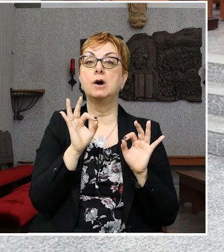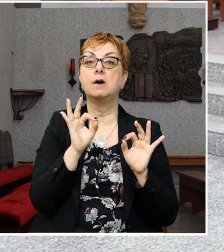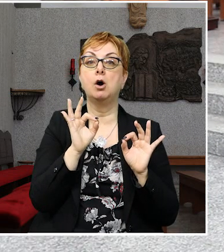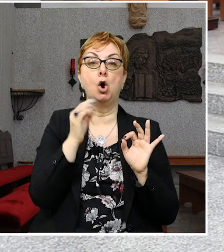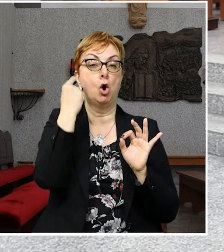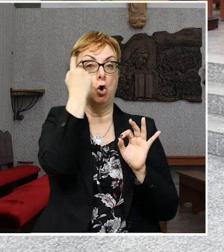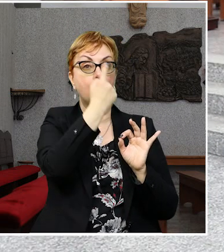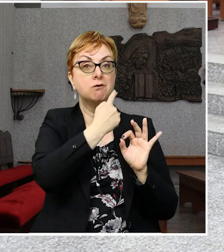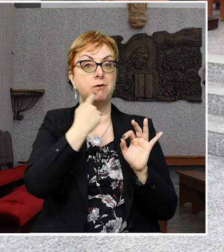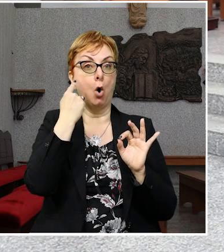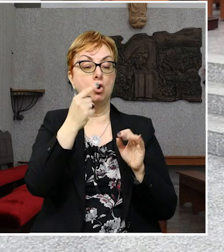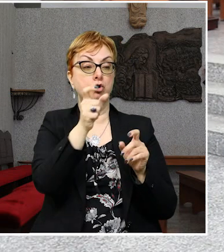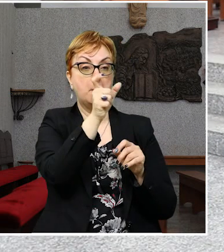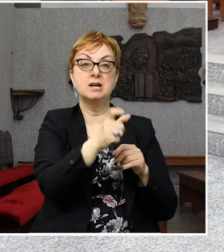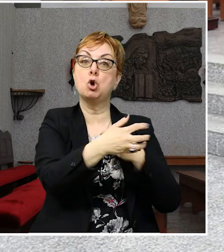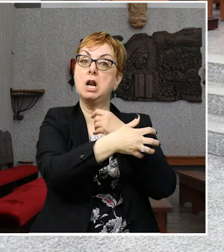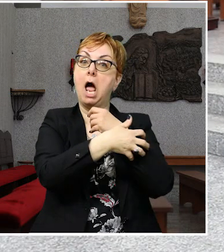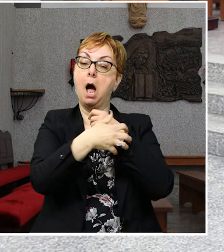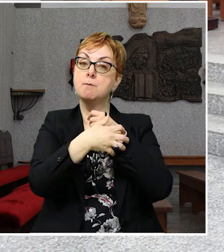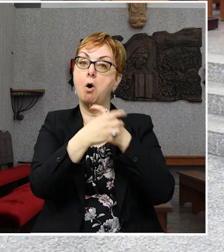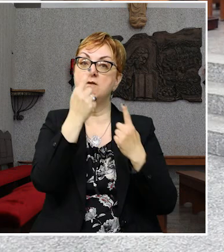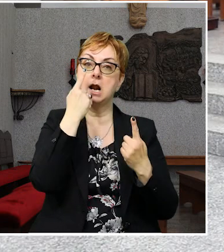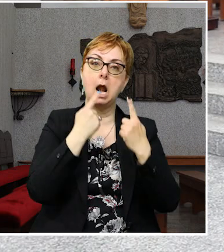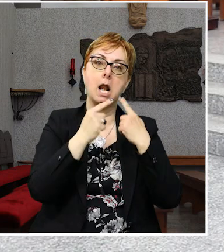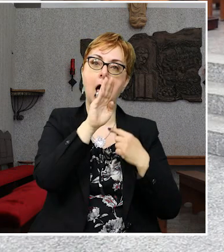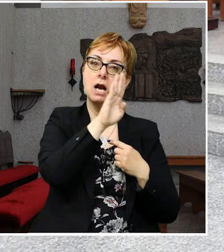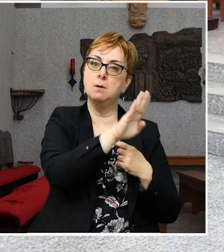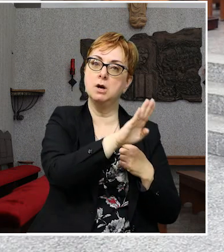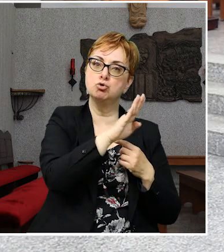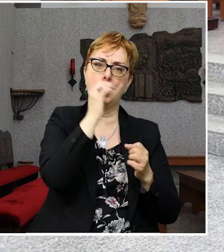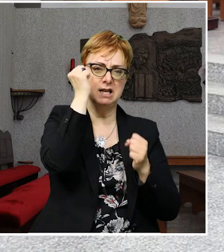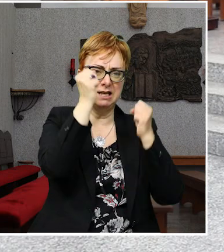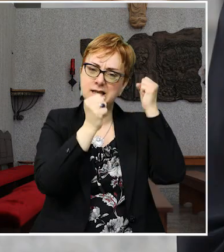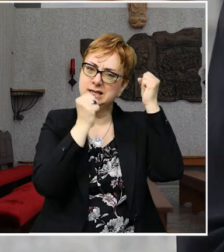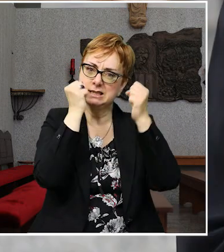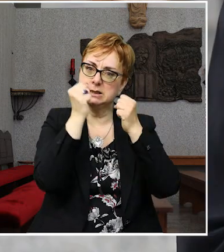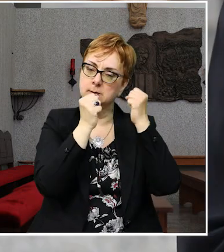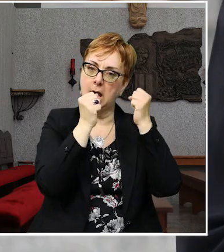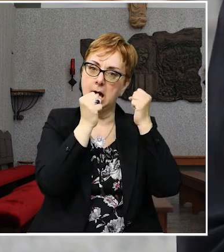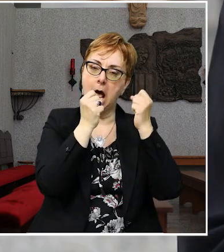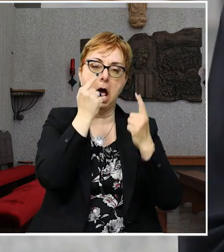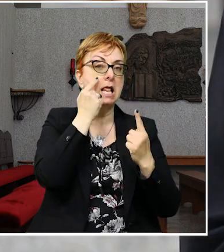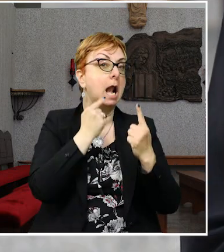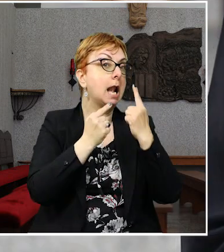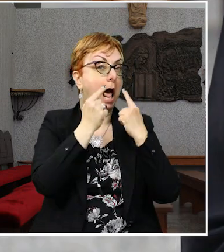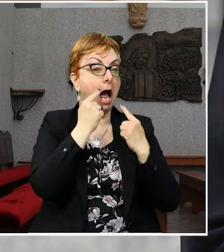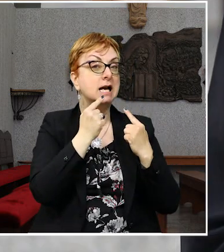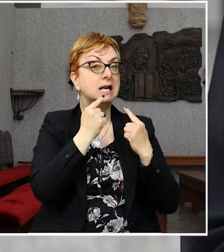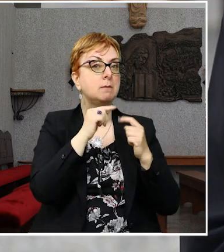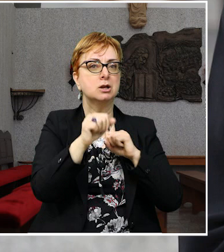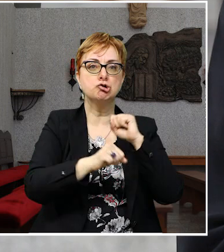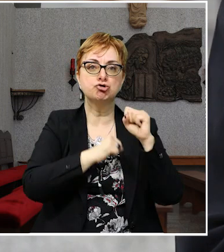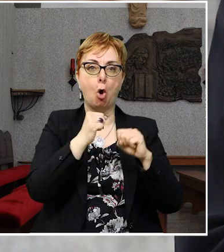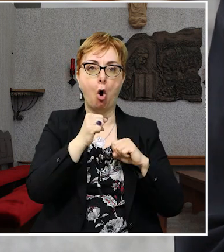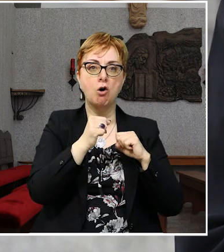intravedere nel volto di un povero, nelle lacrime di chi è disperato, nelle lacrime di chi